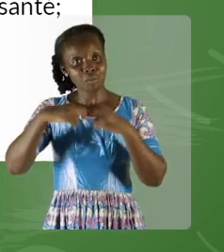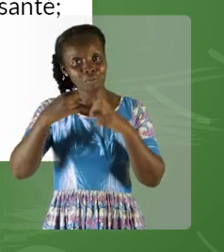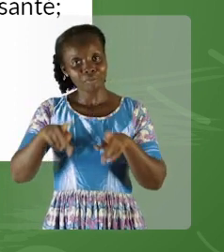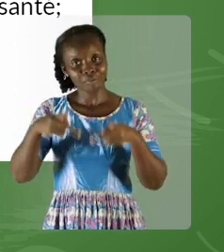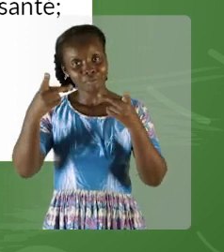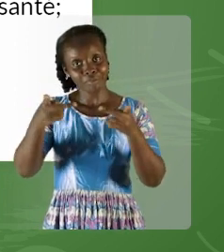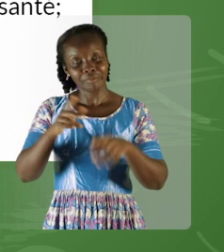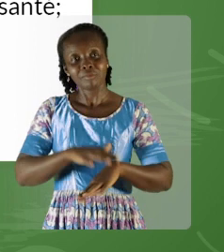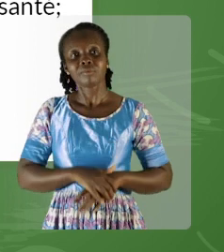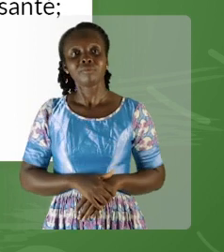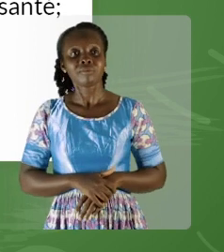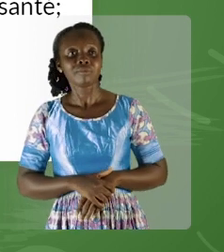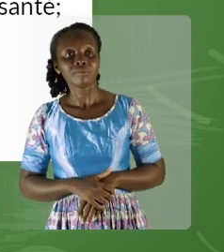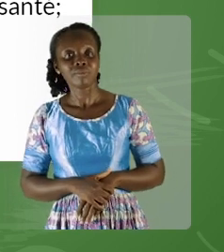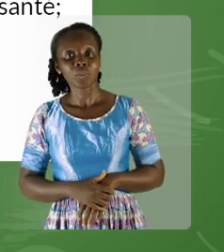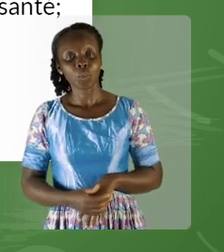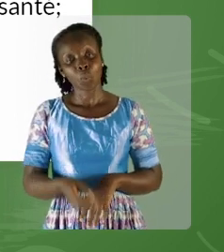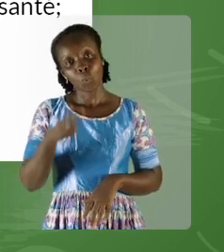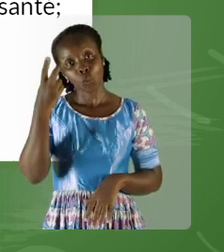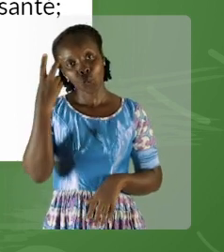Identifie le problème posé.